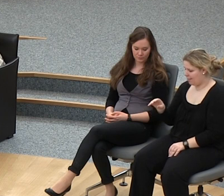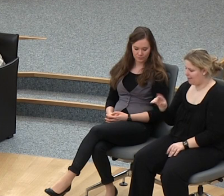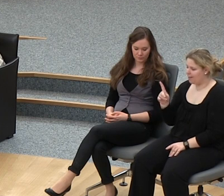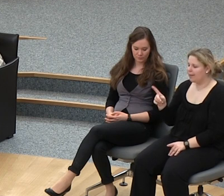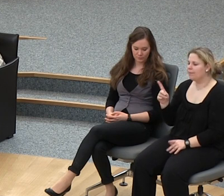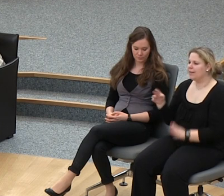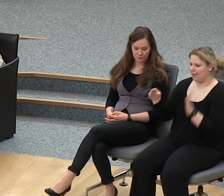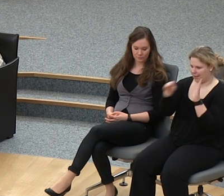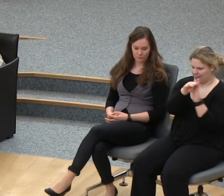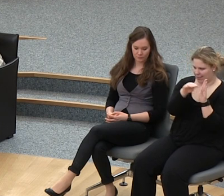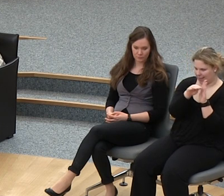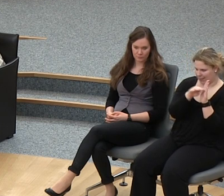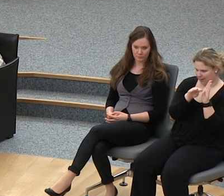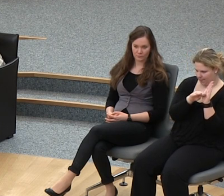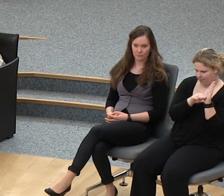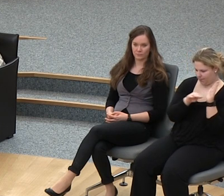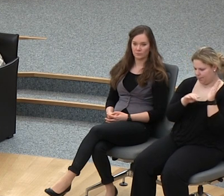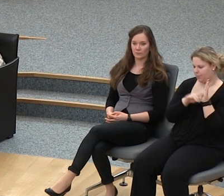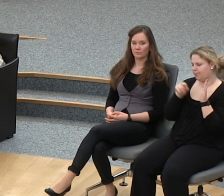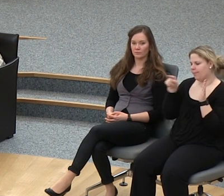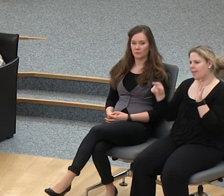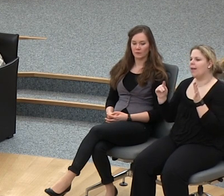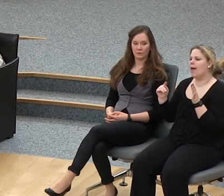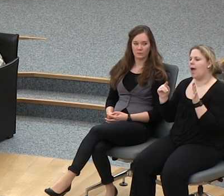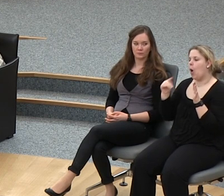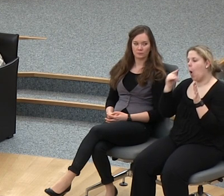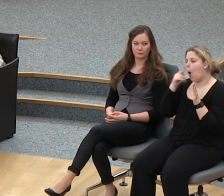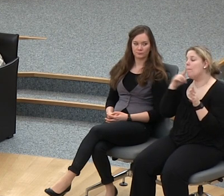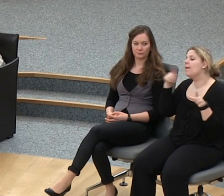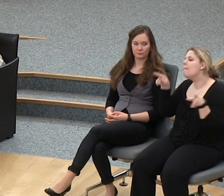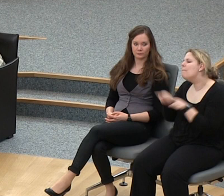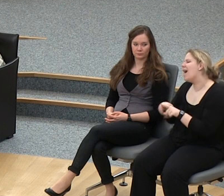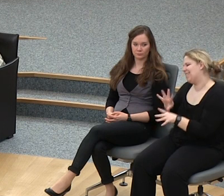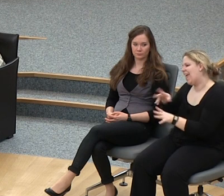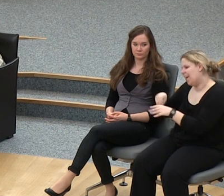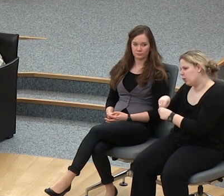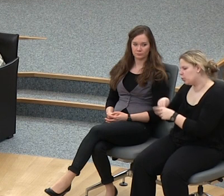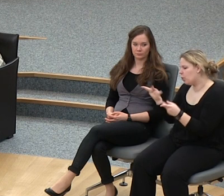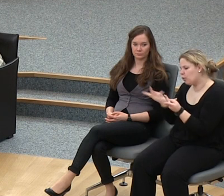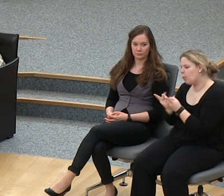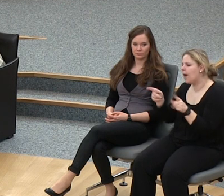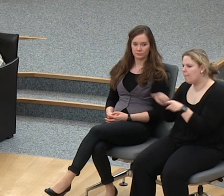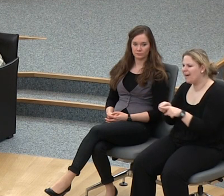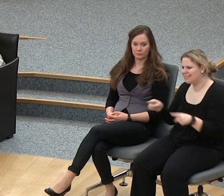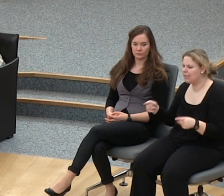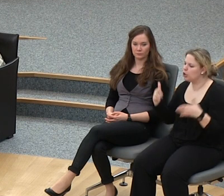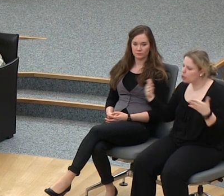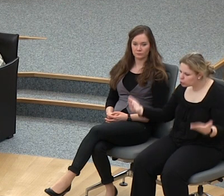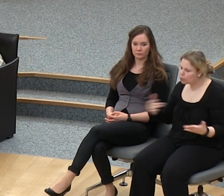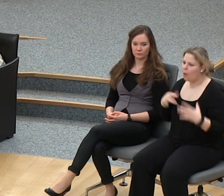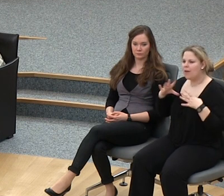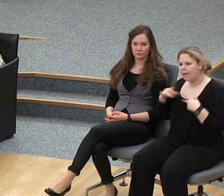Inklusionstauglichkeit hin überprüft werden müssen. Das ist eine Selbstverpflichtung, die nun wirklich sehr,